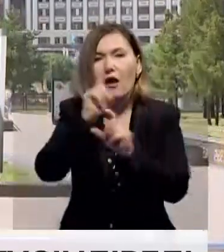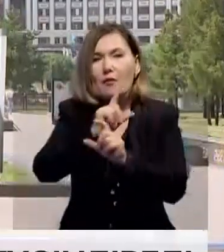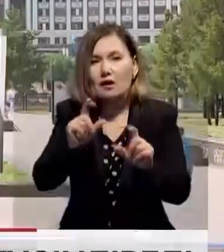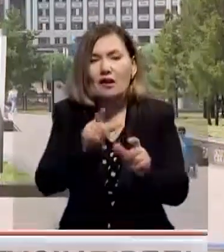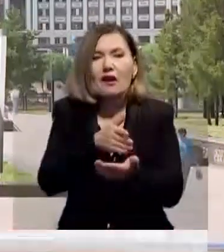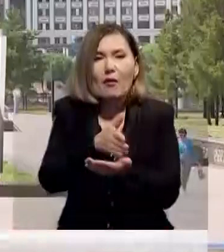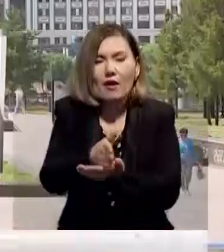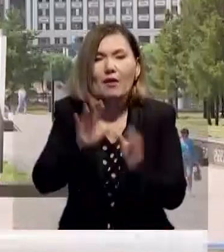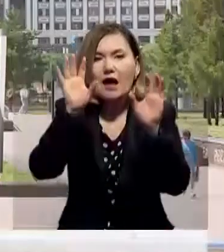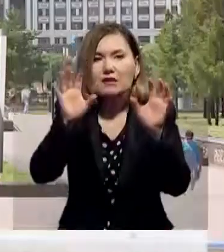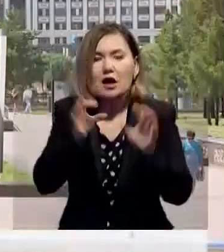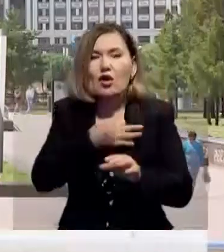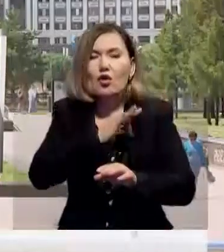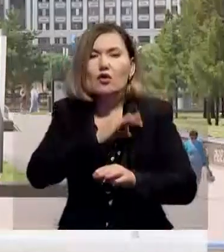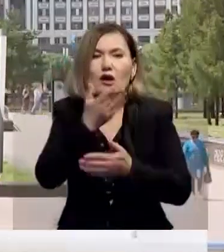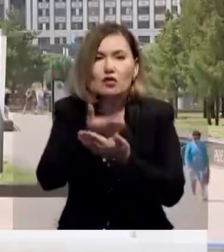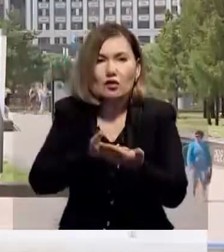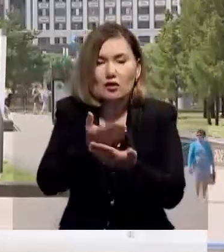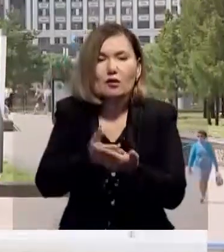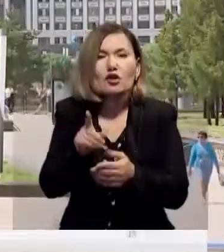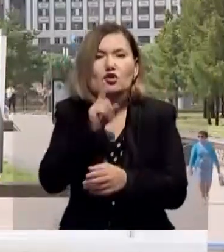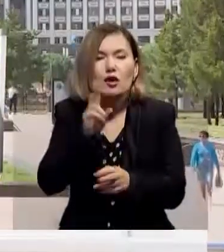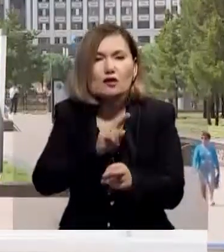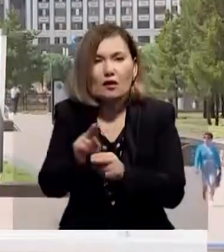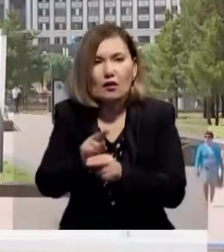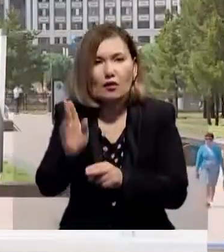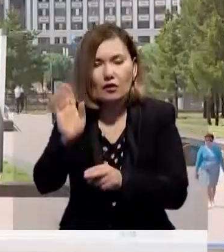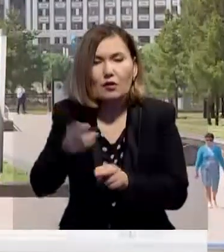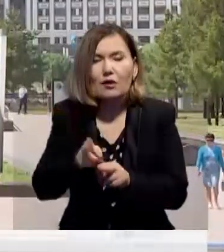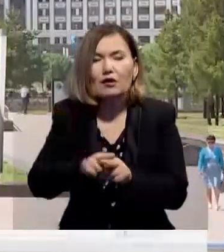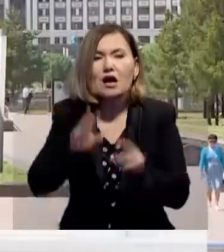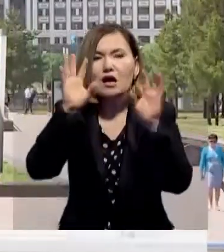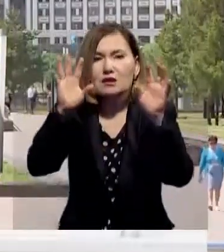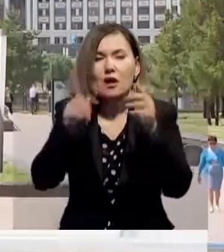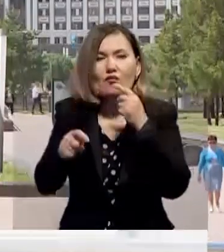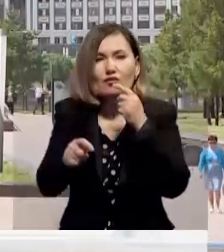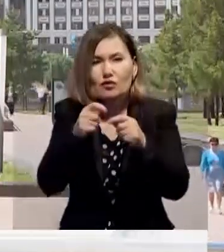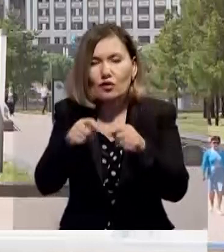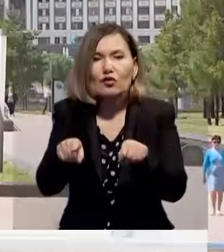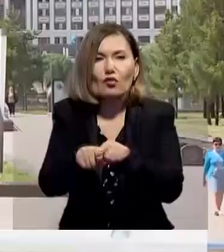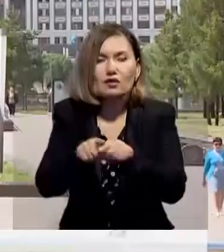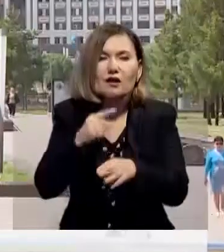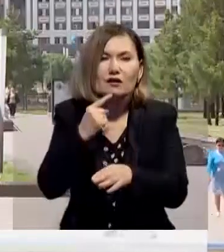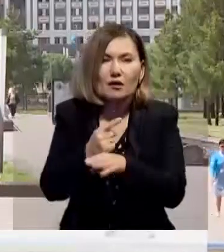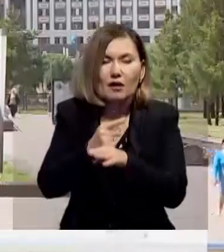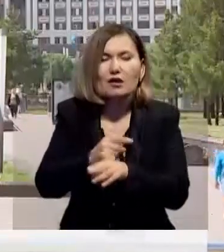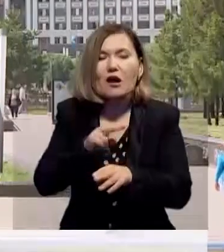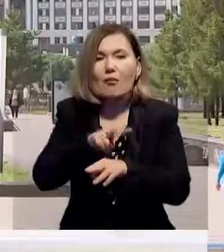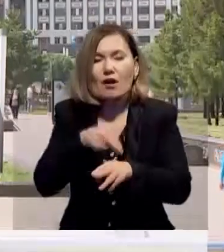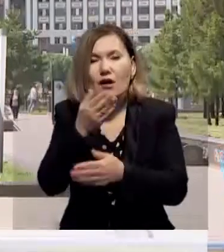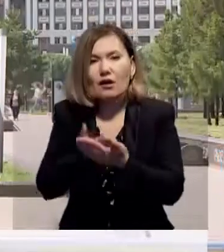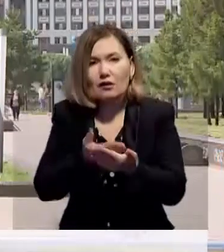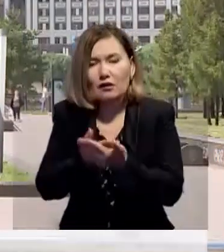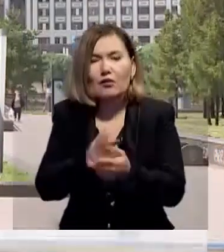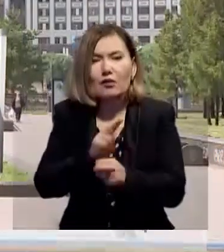барады, заңдарды жастарға түсіндіреді. Заң бұзудың салдарын көрсетеді. Мемлекет басшысының бүгін берген тағы